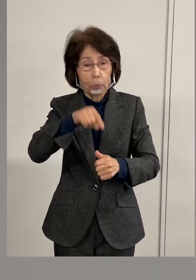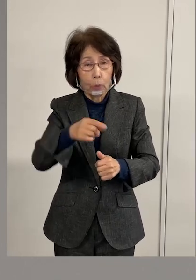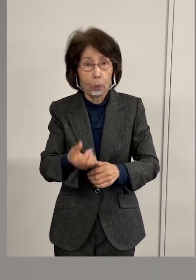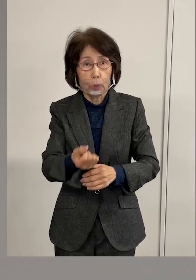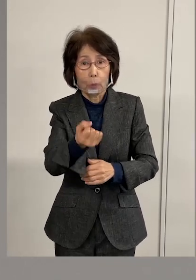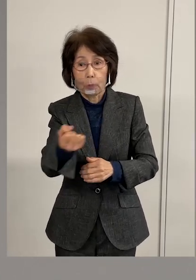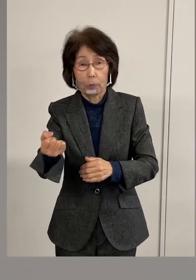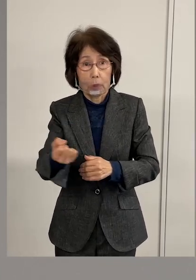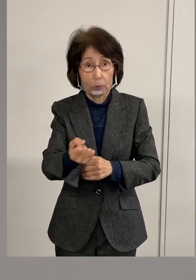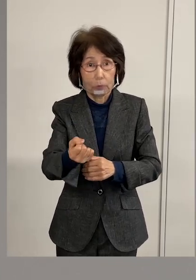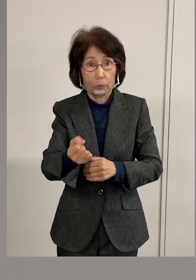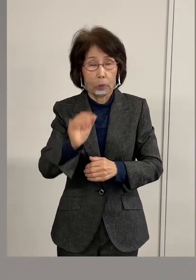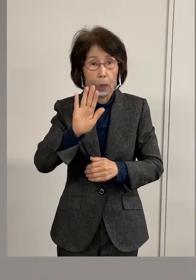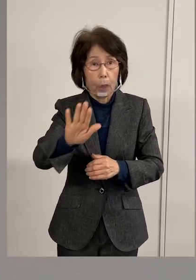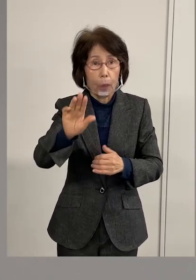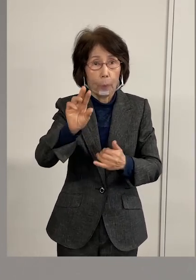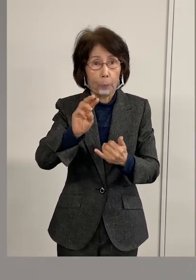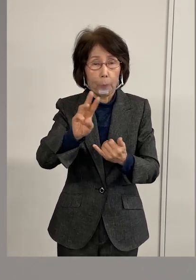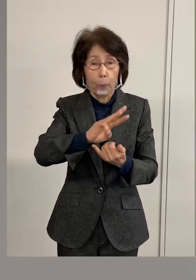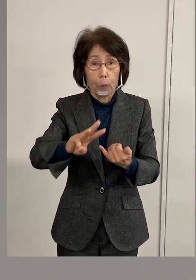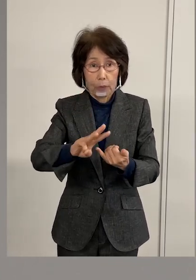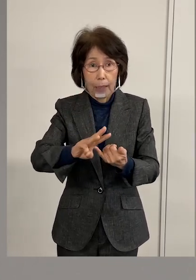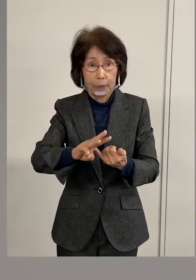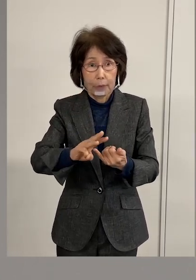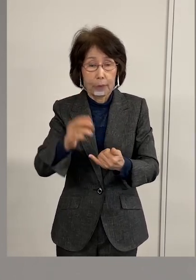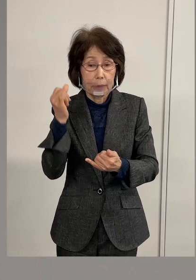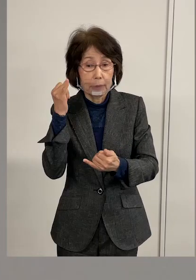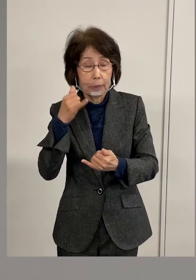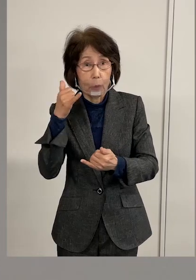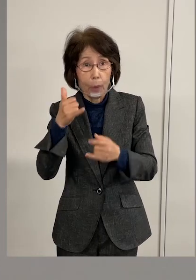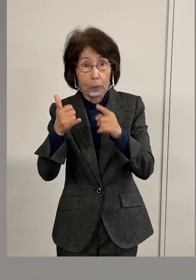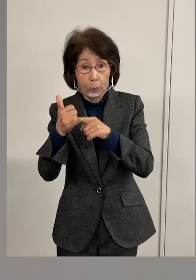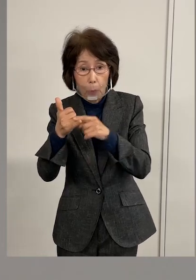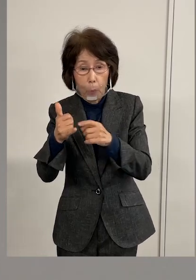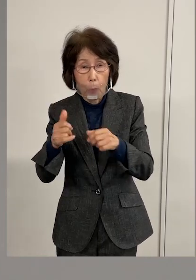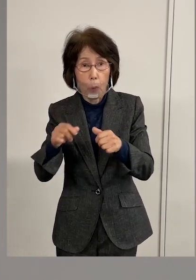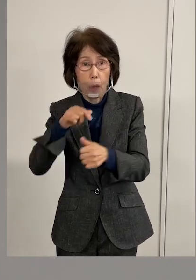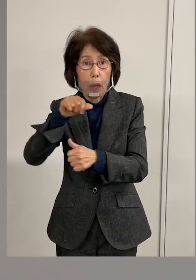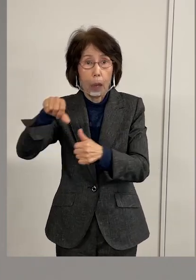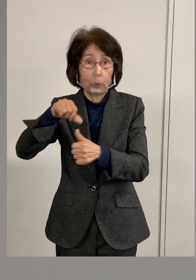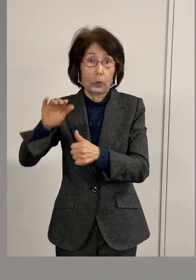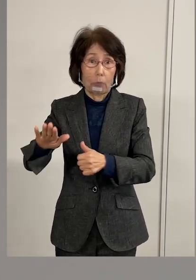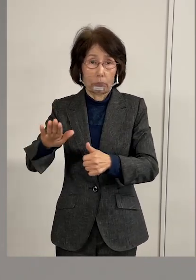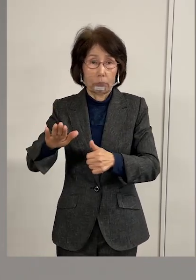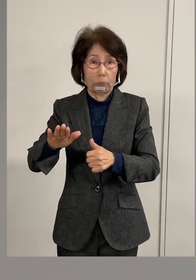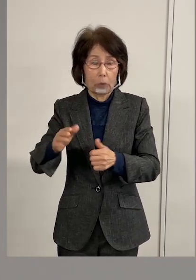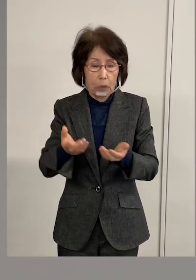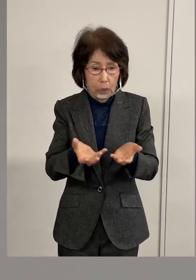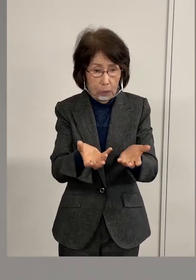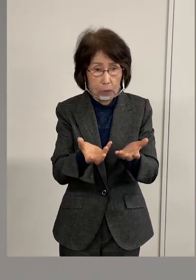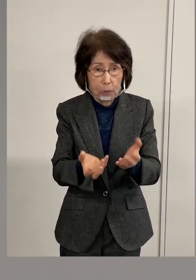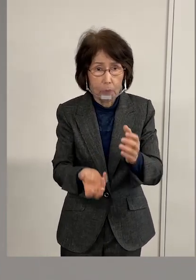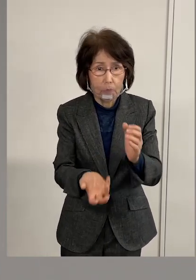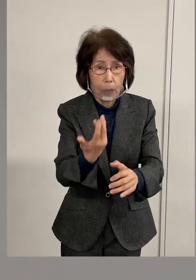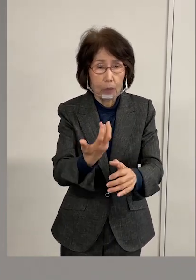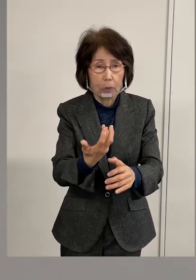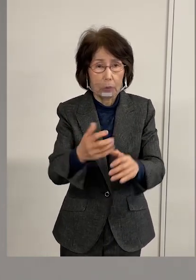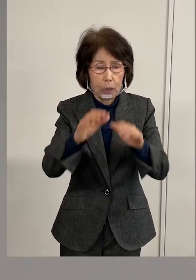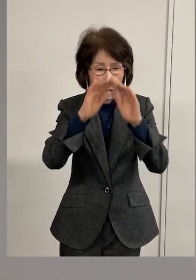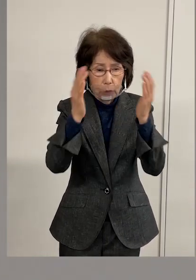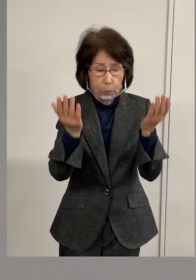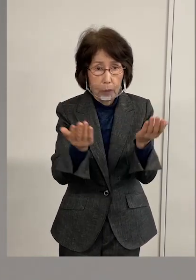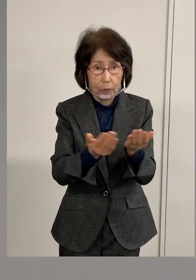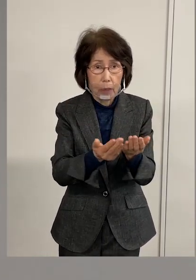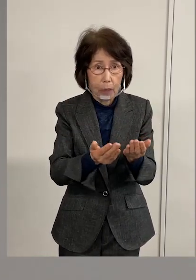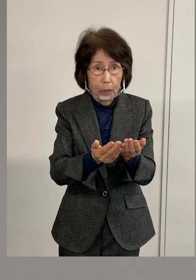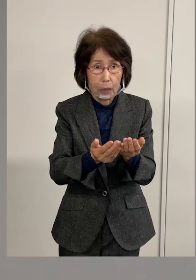る、防災電話にもそれアプリ入ってるんですが、地震があるとすべて通報が、まあ、